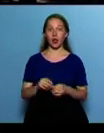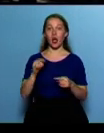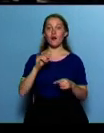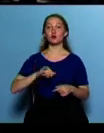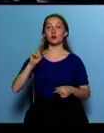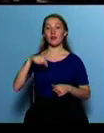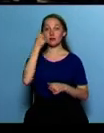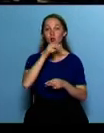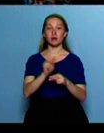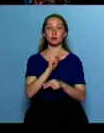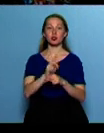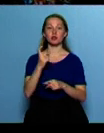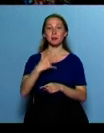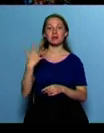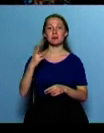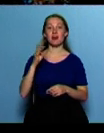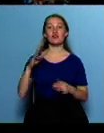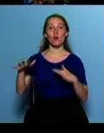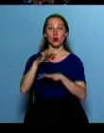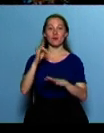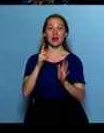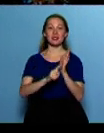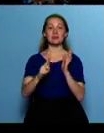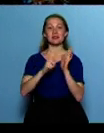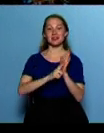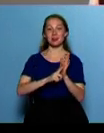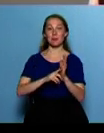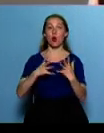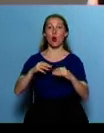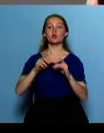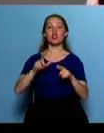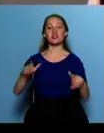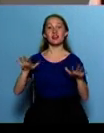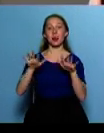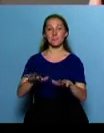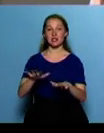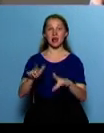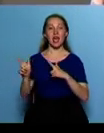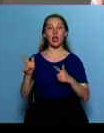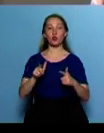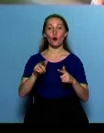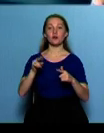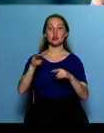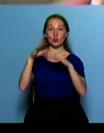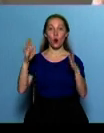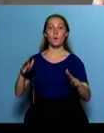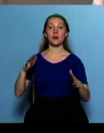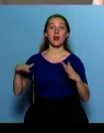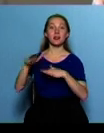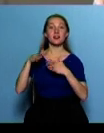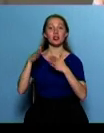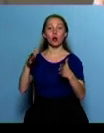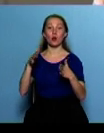этом году отремонтируют 155 дворов и 77 общественных пространств. Готовность объектов, по словам министра строительства Ивана